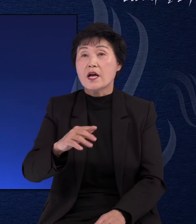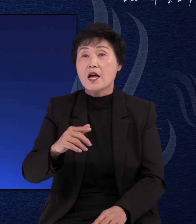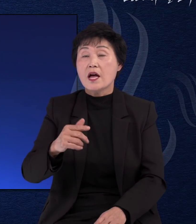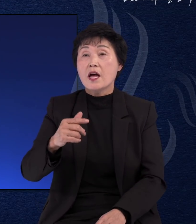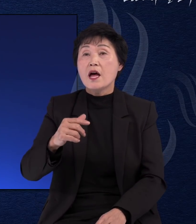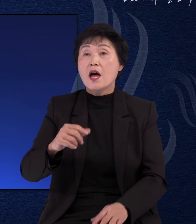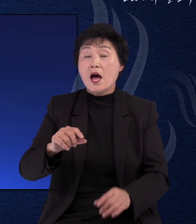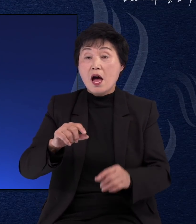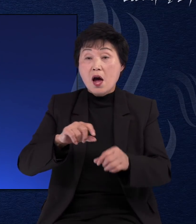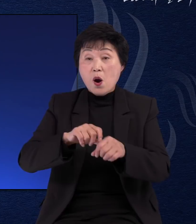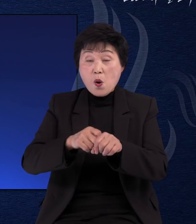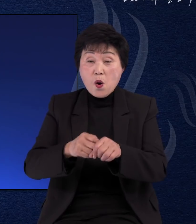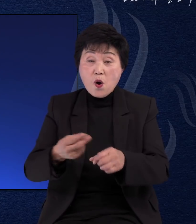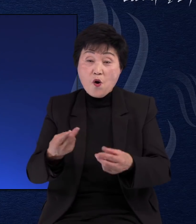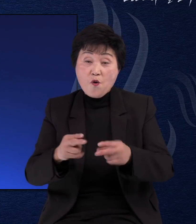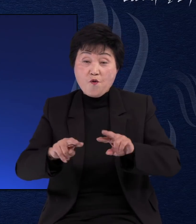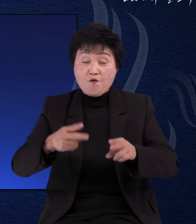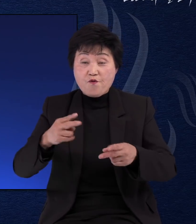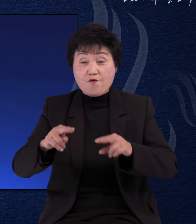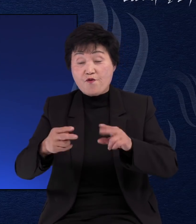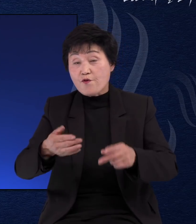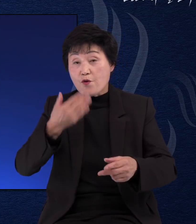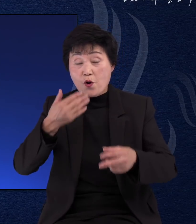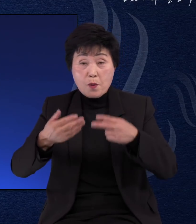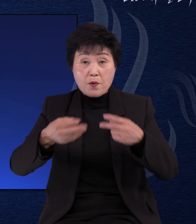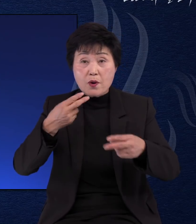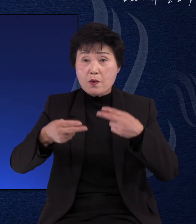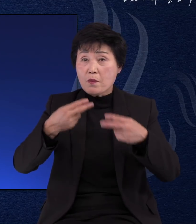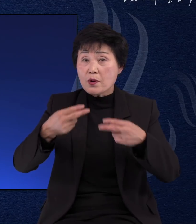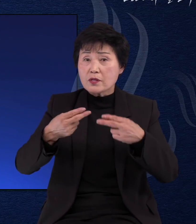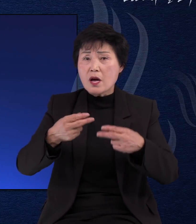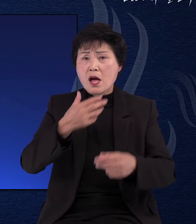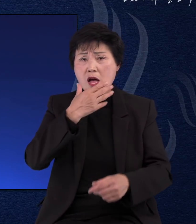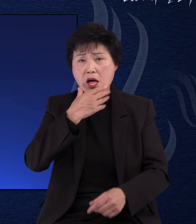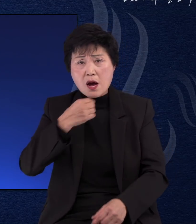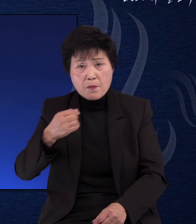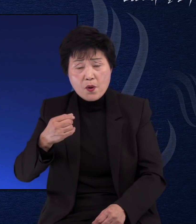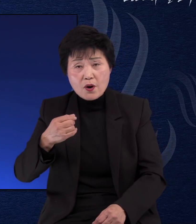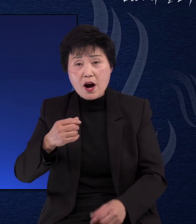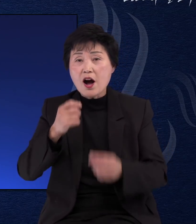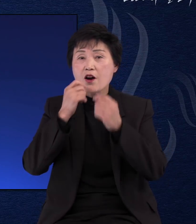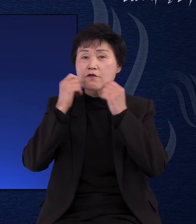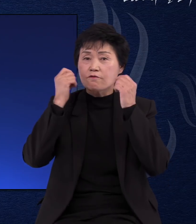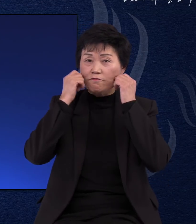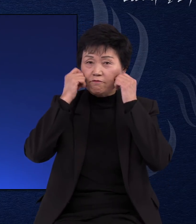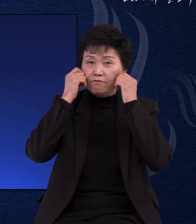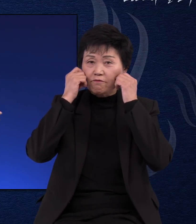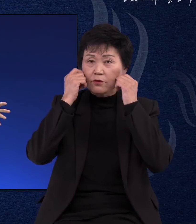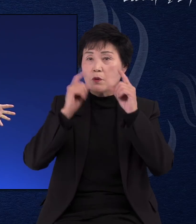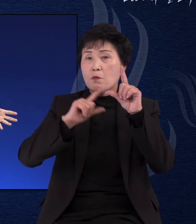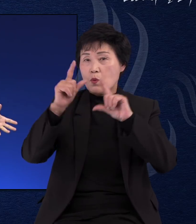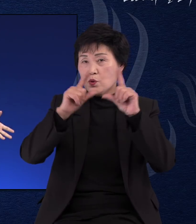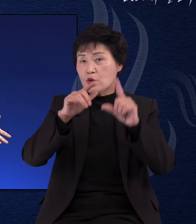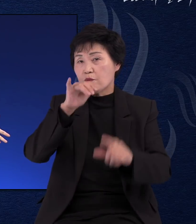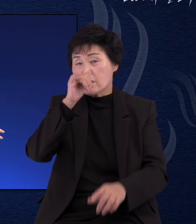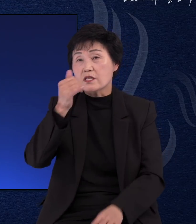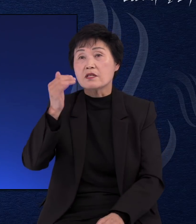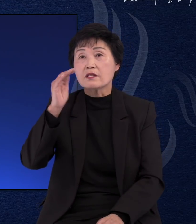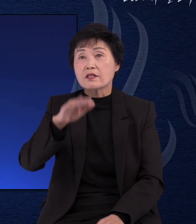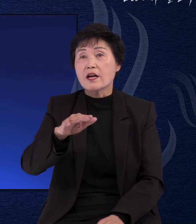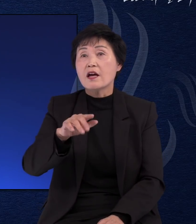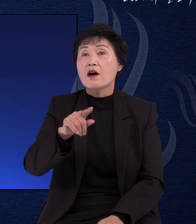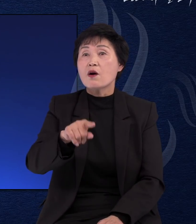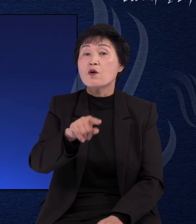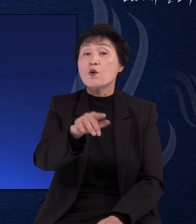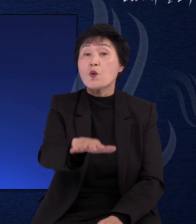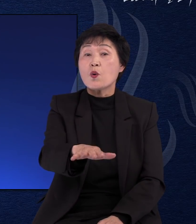더 먹어라 안 먹는다 배부르다 하면서 저렇게 행복하게 하는 그 웃는 모습이 눈에 들어오는데 그 밑에 모래놀이를 하는 우리 교회에